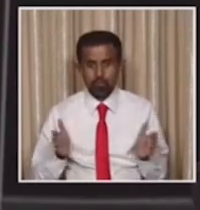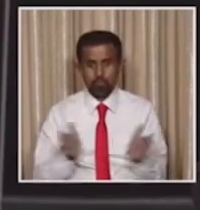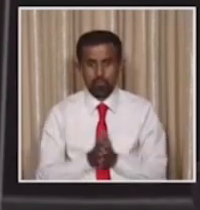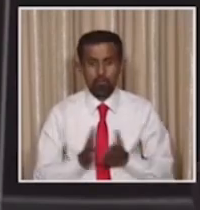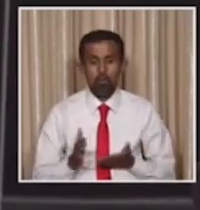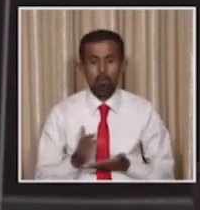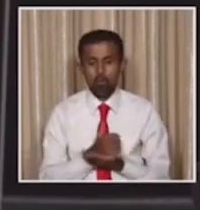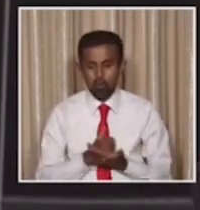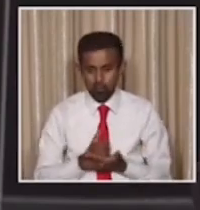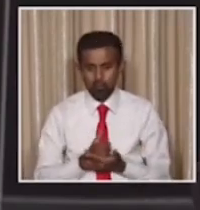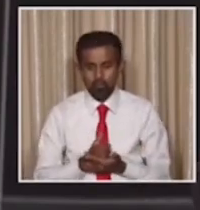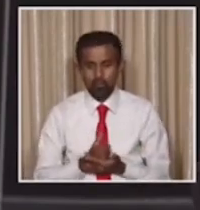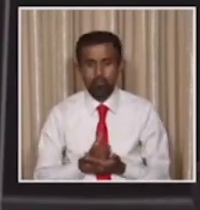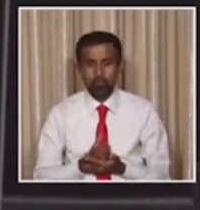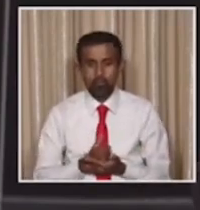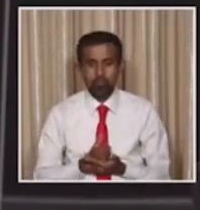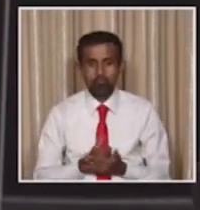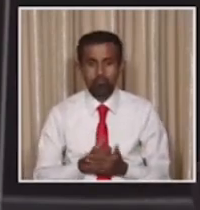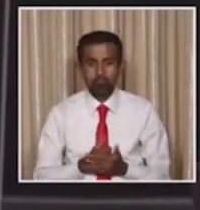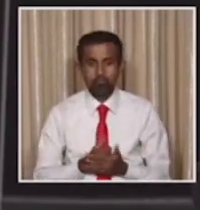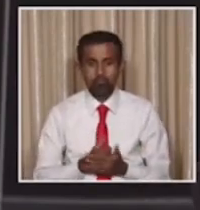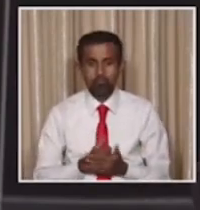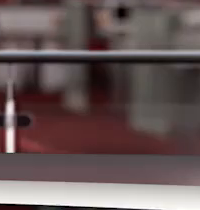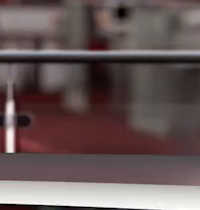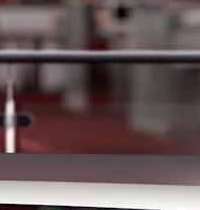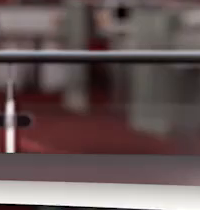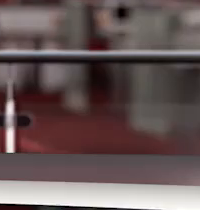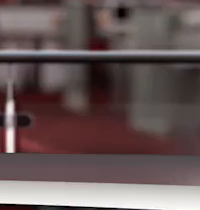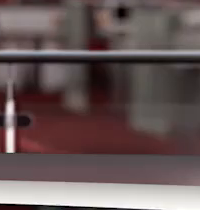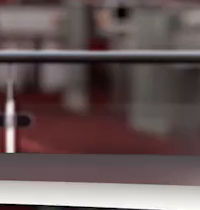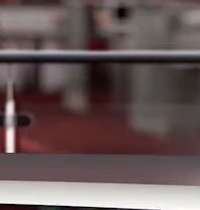இந்த பாராளுமன்றமும் எங்களுக்கு உறுதிமொழி கொடுக்க வேண்டும்.